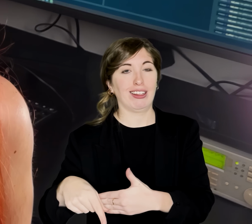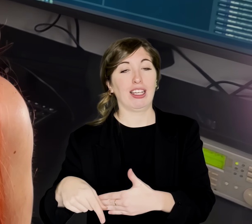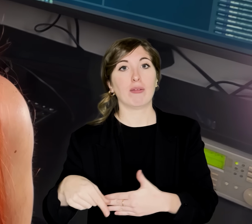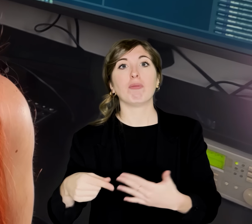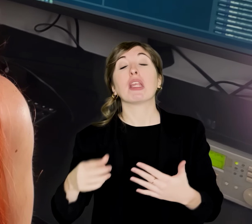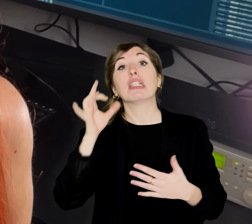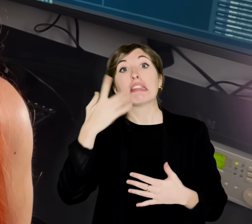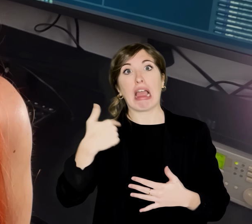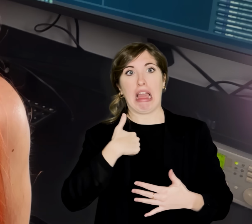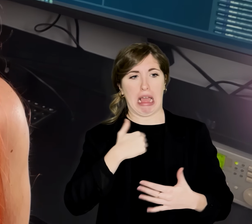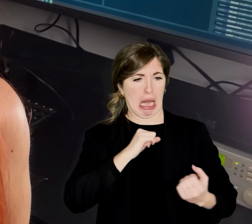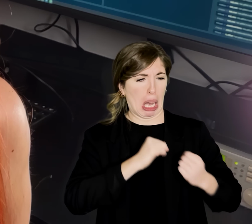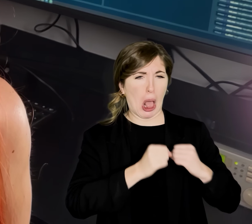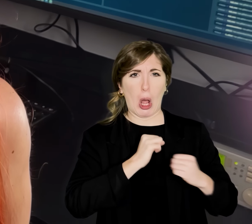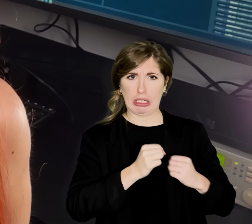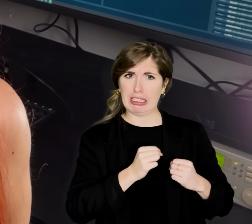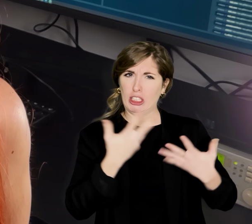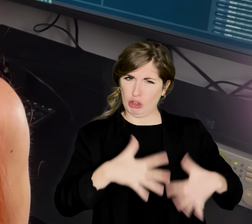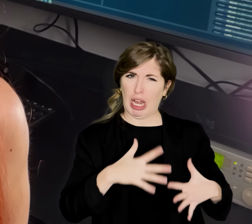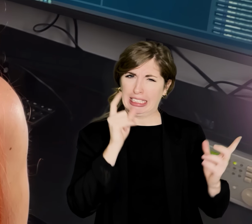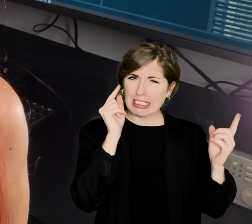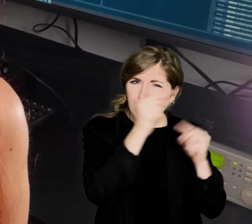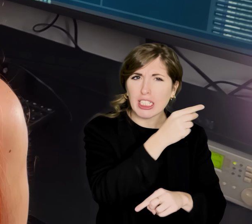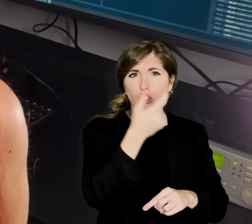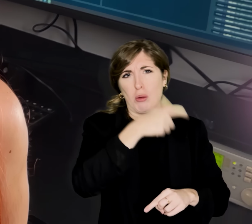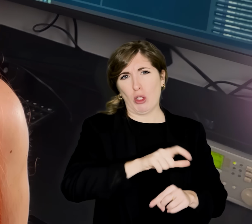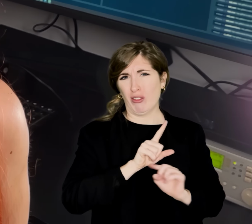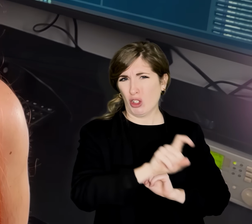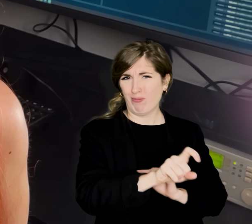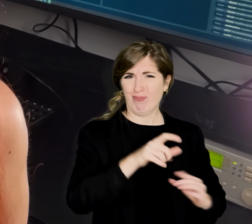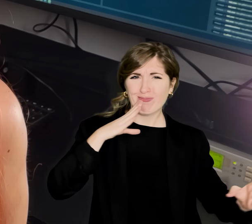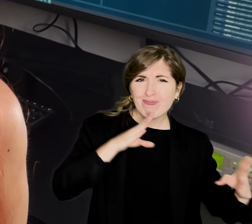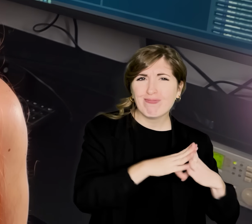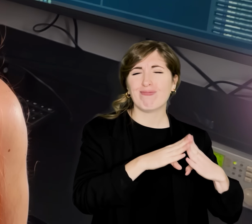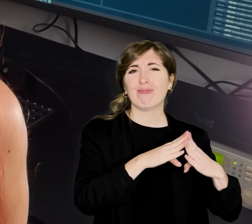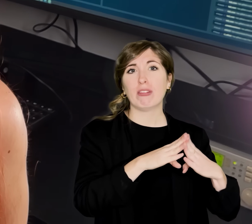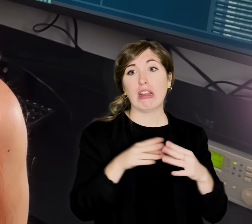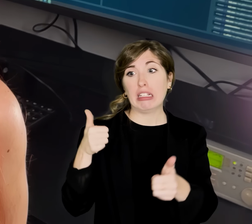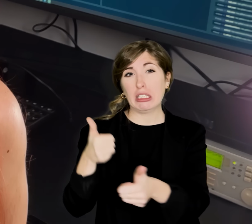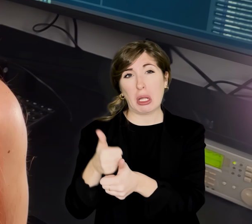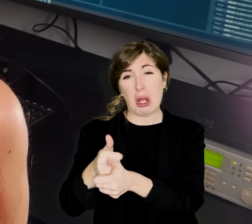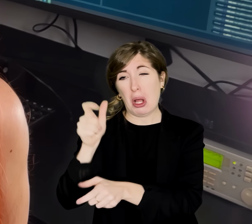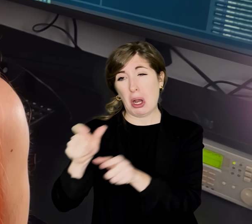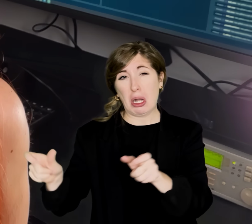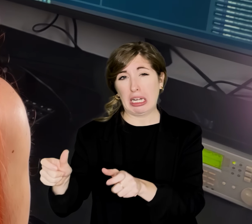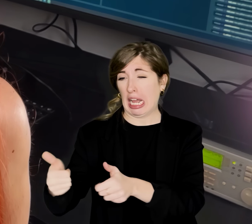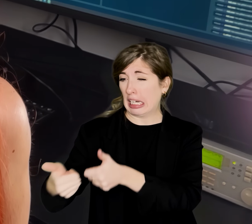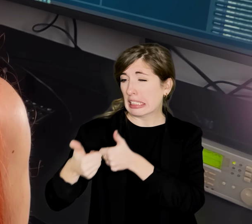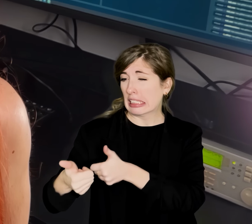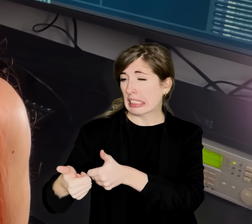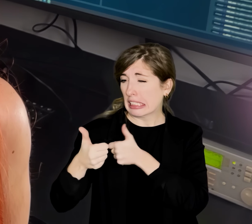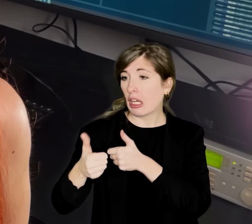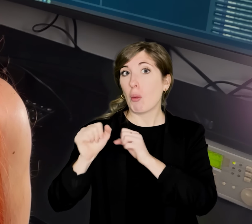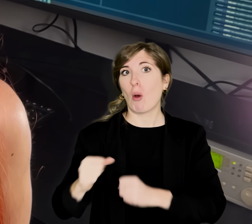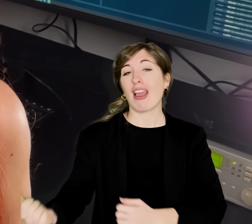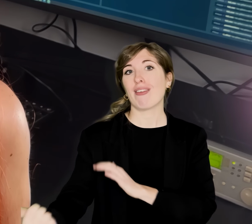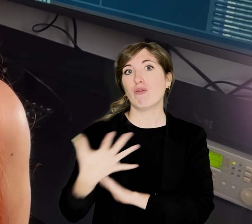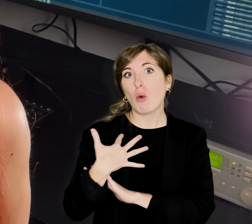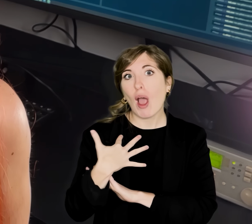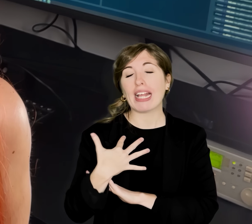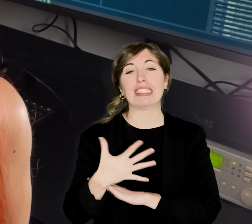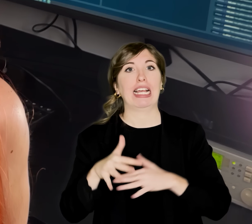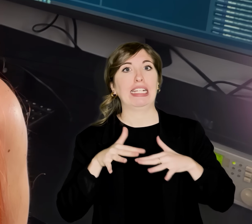cancro essere vittima di stalking può influire sul tuo stato fisico e mentale ovvero sul tuo sistema